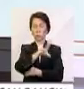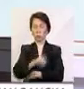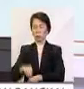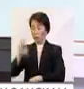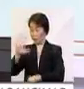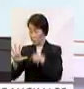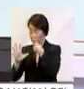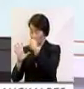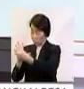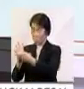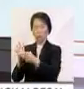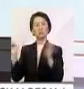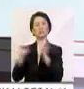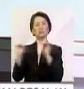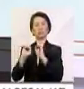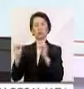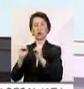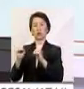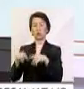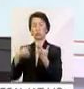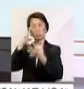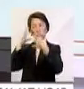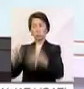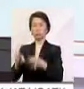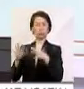transaksi tidak mendapat kata putus.